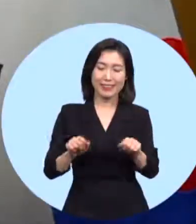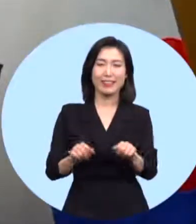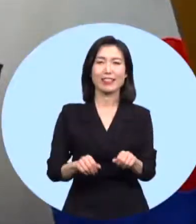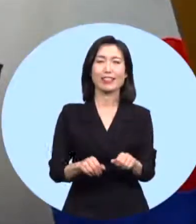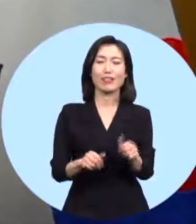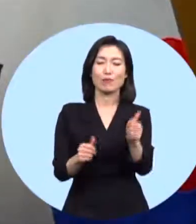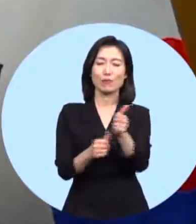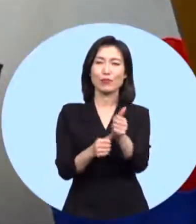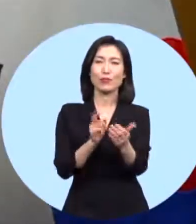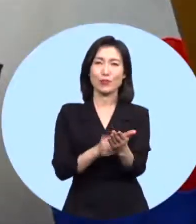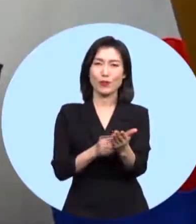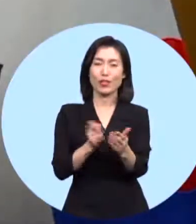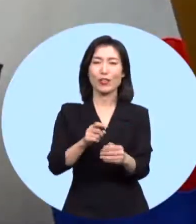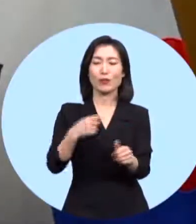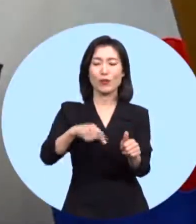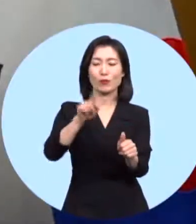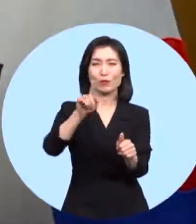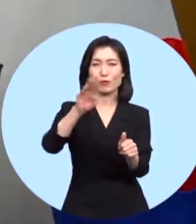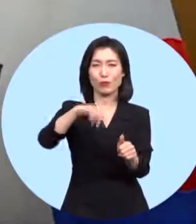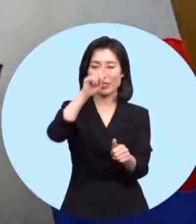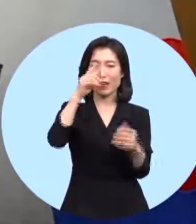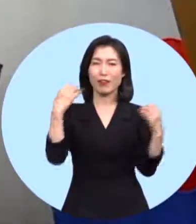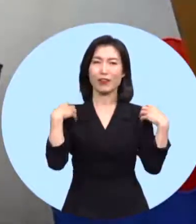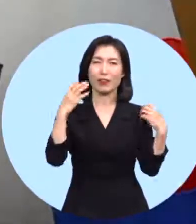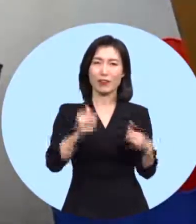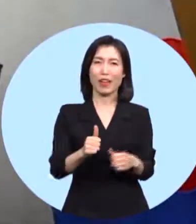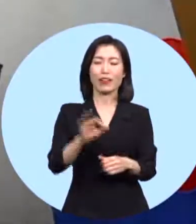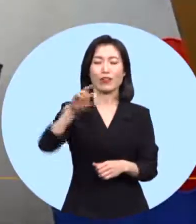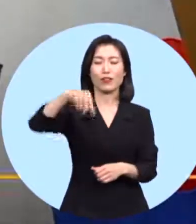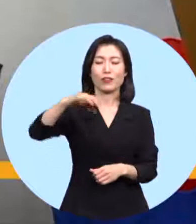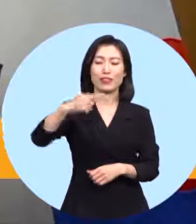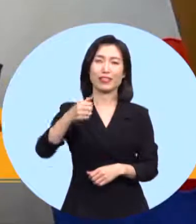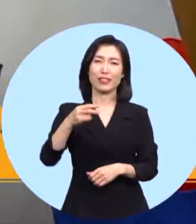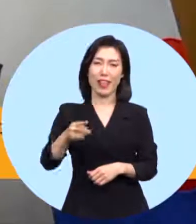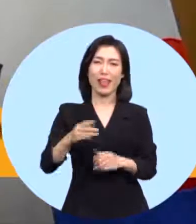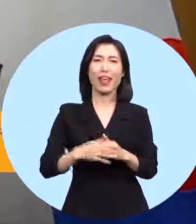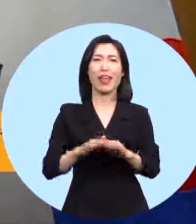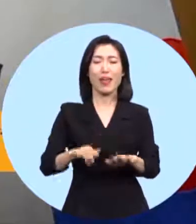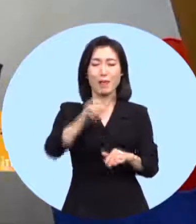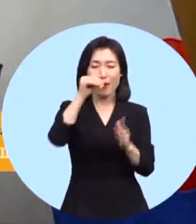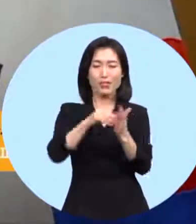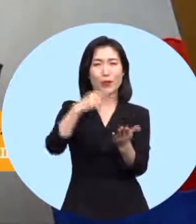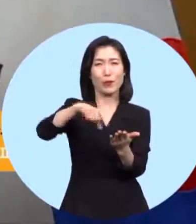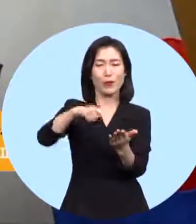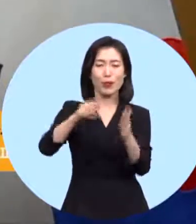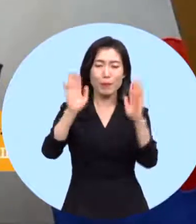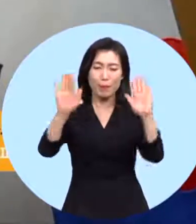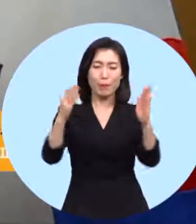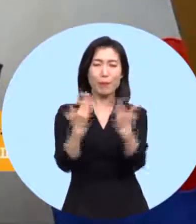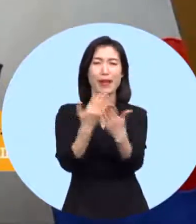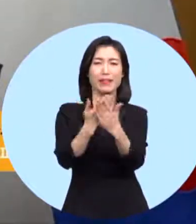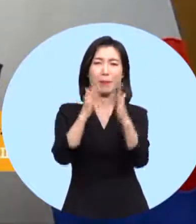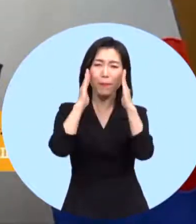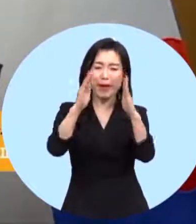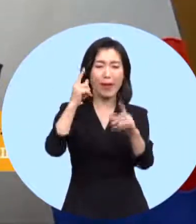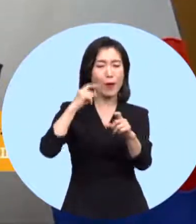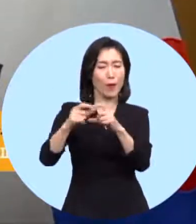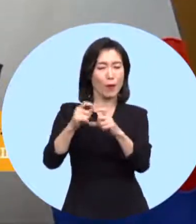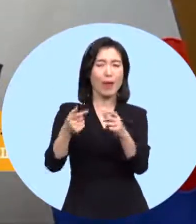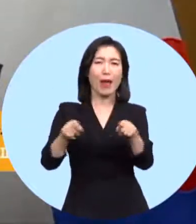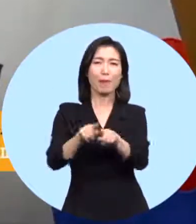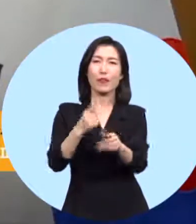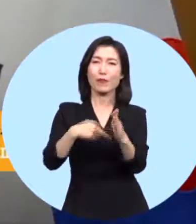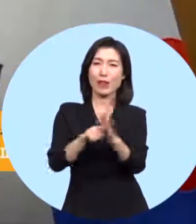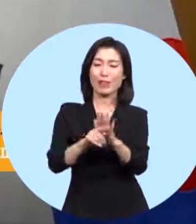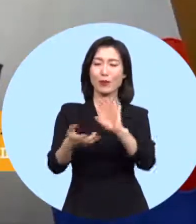안녕하세요. 부총리 겸 교육부 장관 유은혜입니다. 먼저 평생교육의 발전 방향을 함께 고민하기 위해